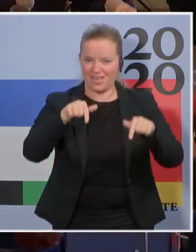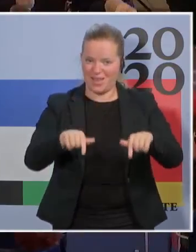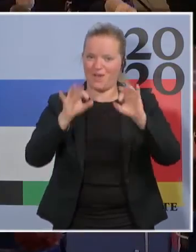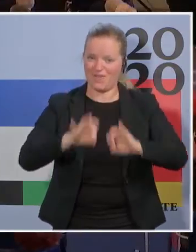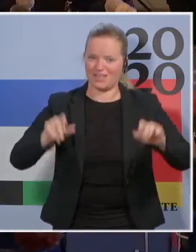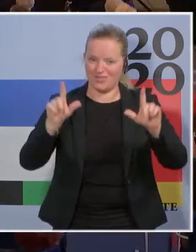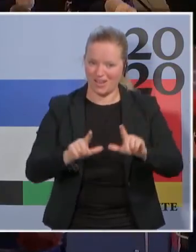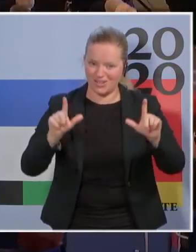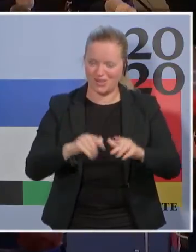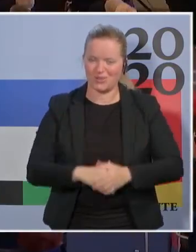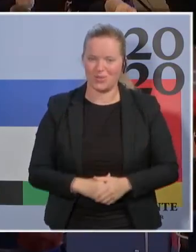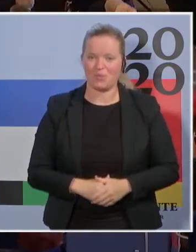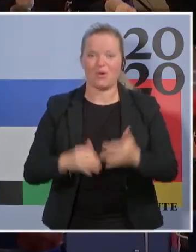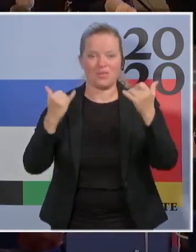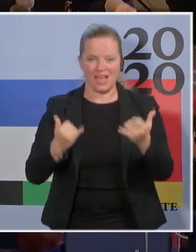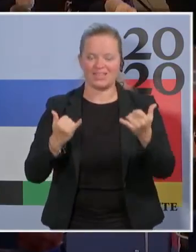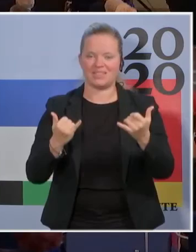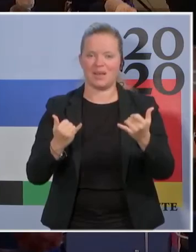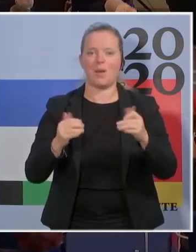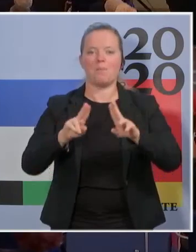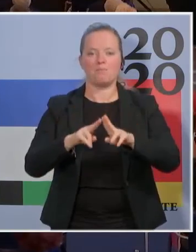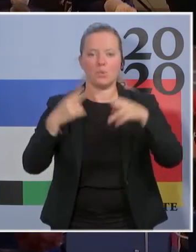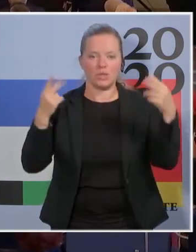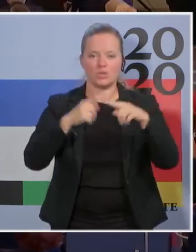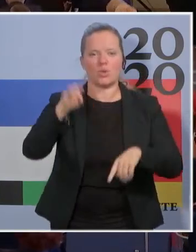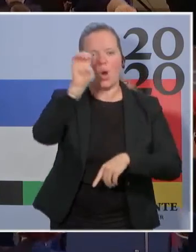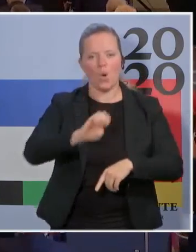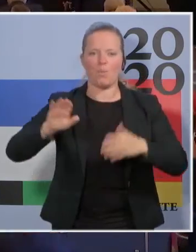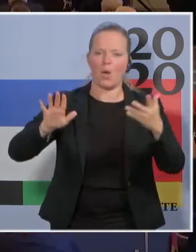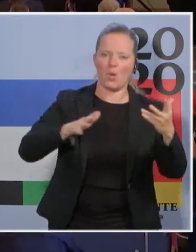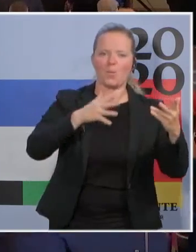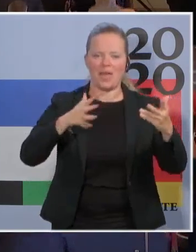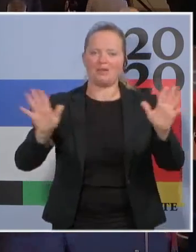dieses Festaktes und wir beenden ihn jetzt mit Bundes- und Europahymne.